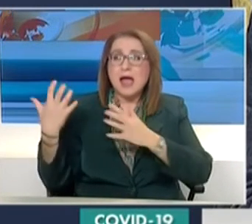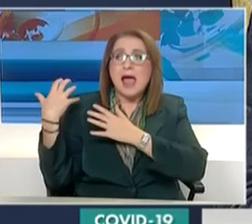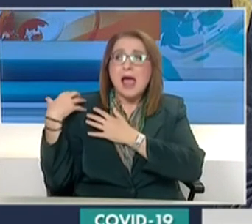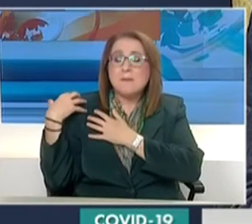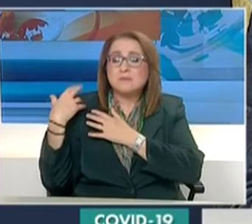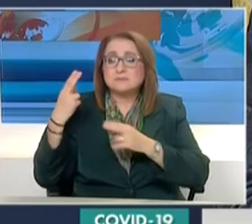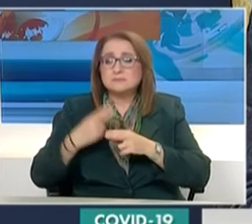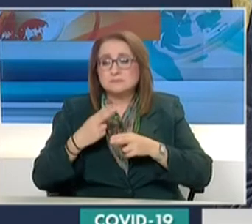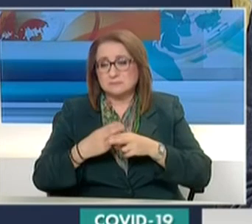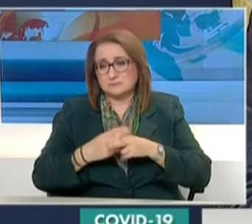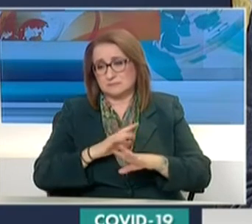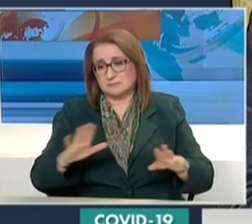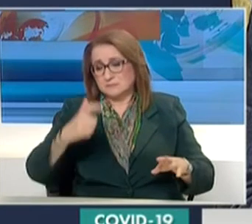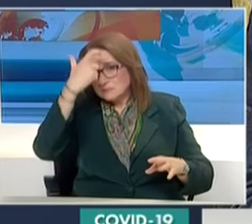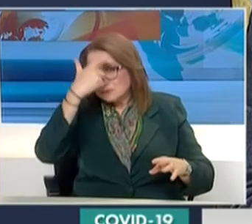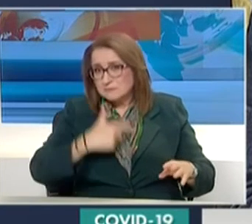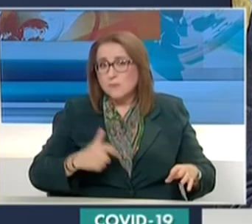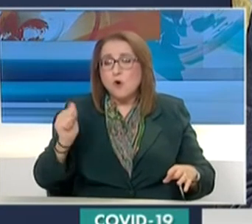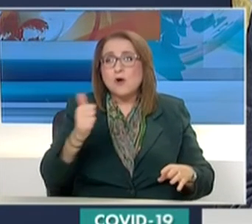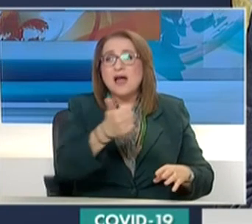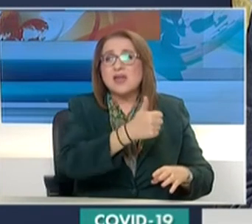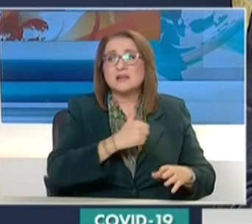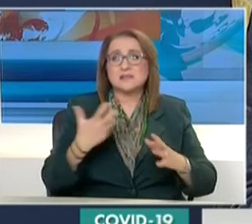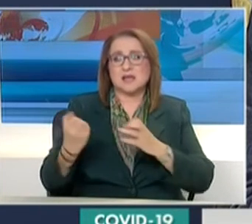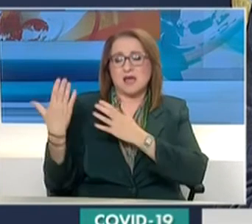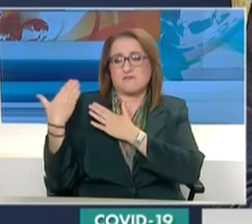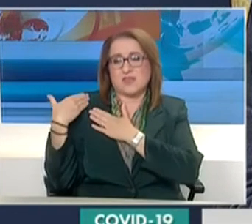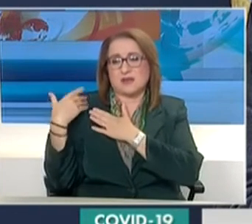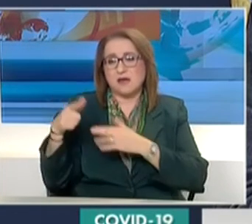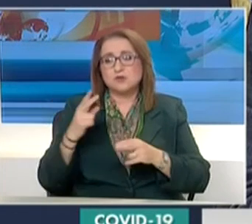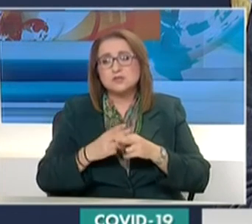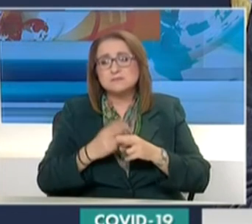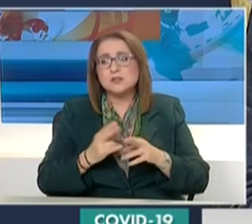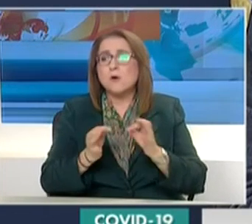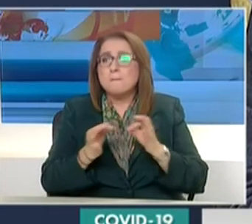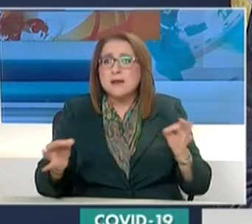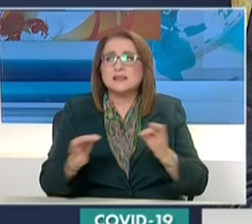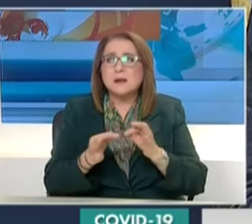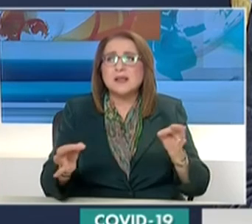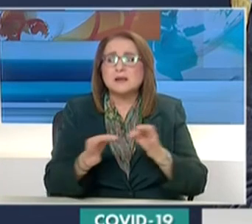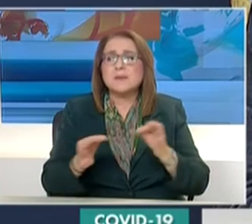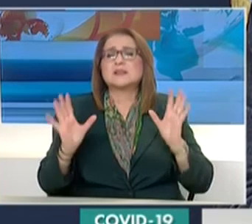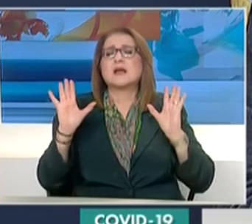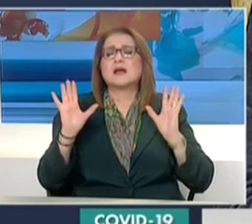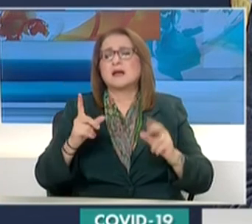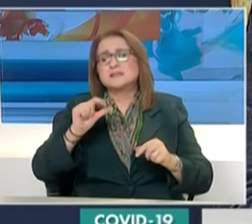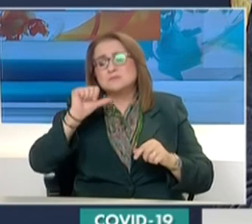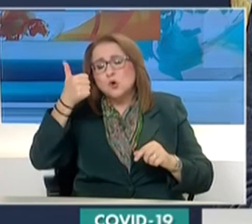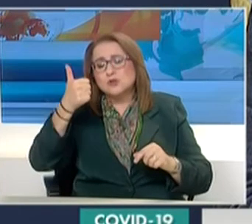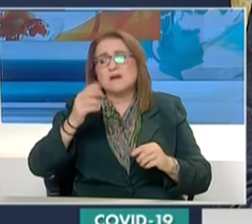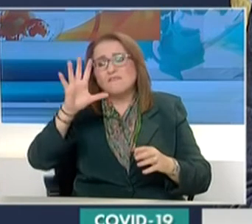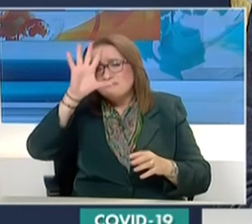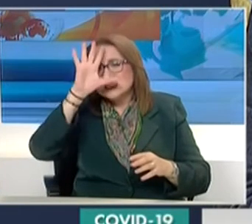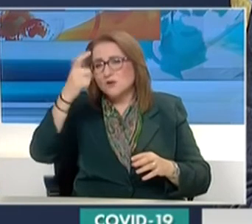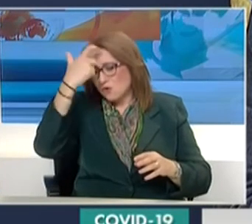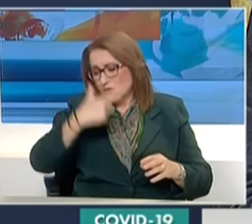πράγμα και η ατομική ευθύνη είναι το σημαντικότερο παρόλα τα μέτρα σε αυτή την επιδημία. Άρα πρέπει μόνοι μας να πάρουμε πάνω